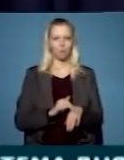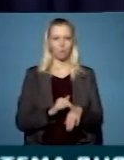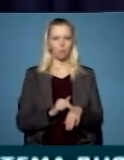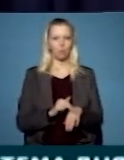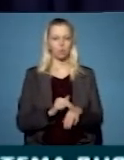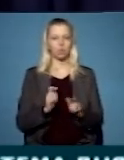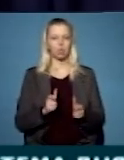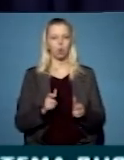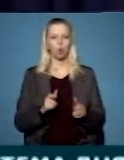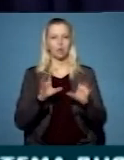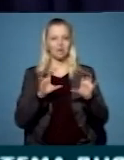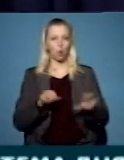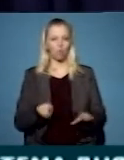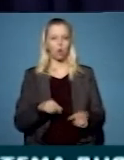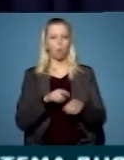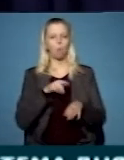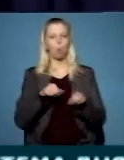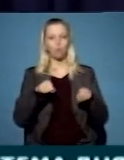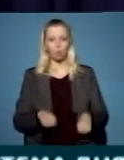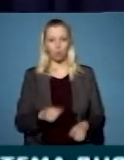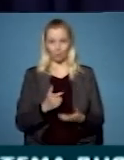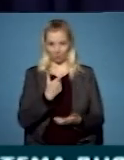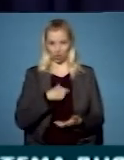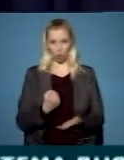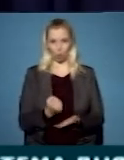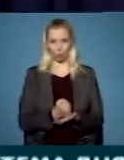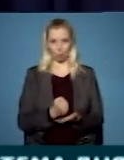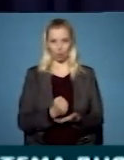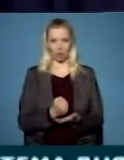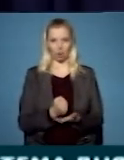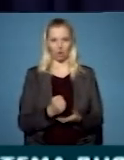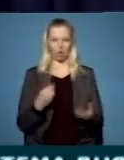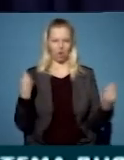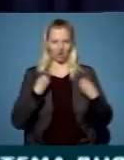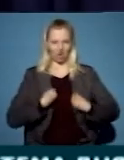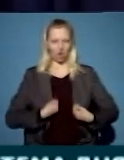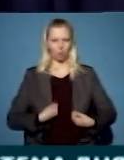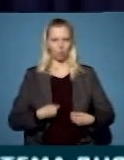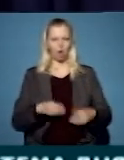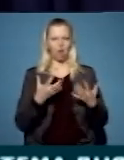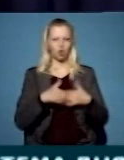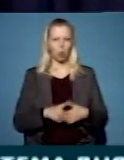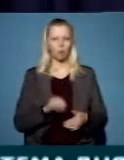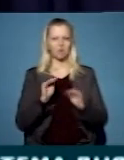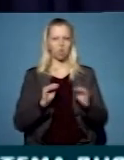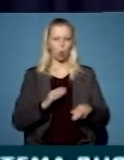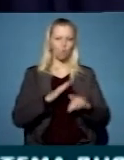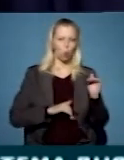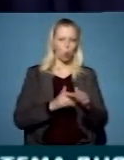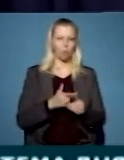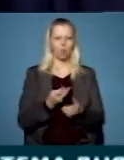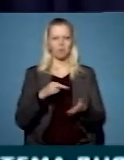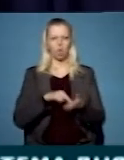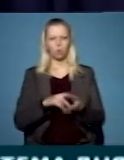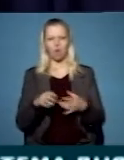чинного законодавства. Він уповноважений мати при собі на форменому одязі, автоматично встановлений в руках або